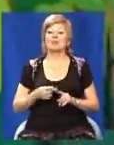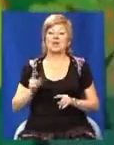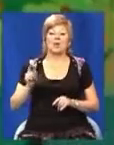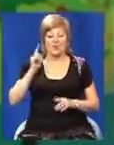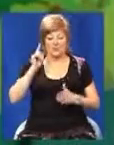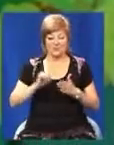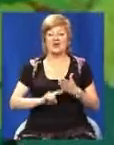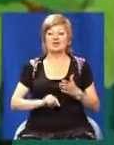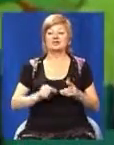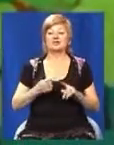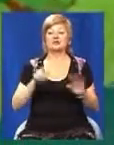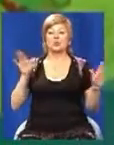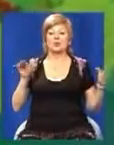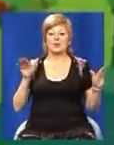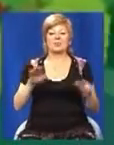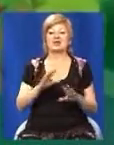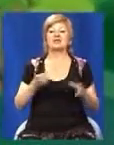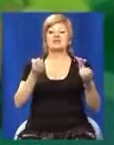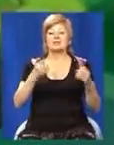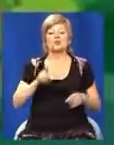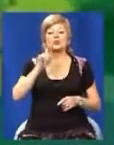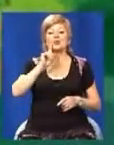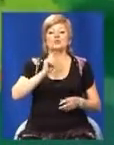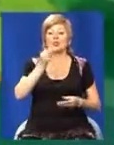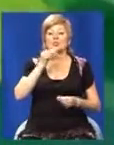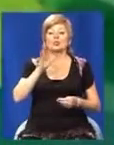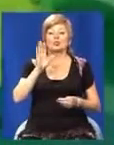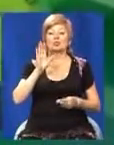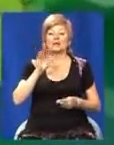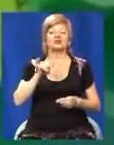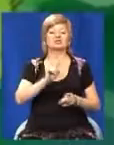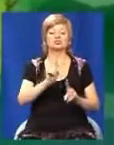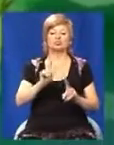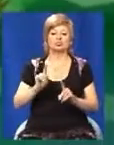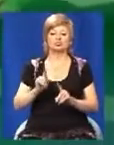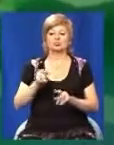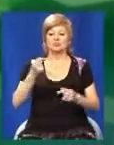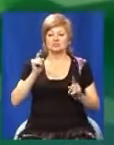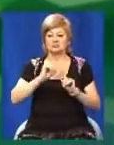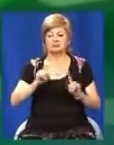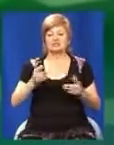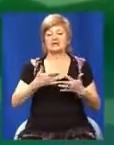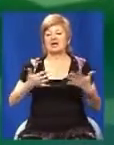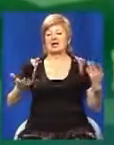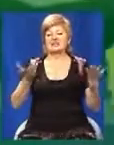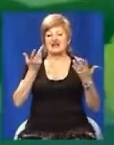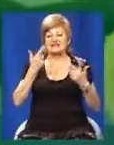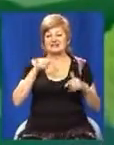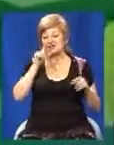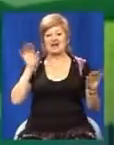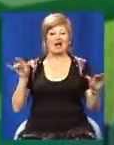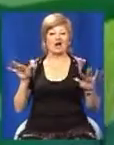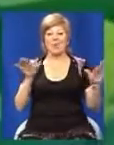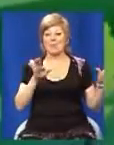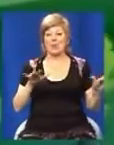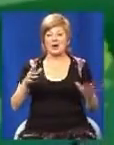певний період метелики не проти поласувати навіть брудом. Ці яскраві різнокольорові комахи живуть у